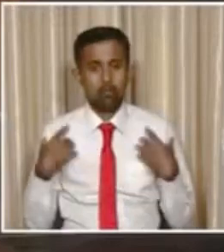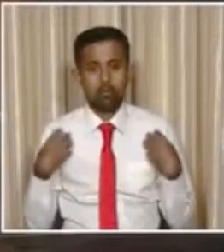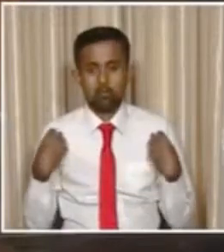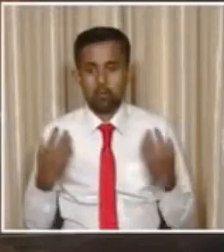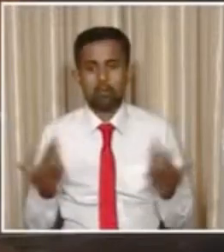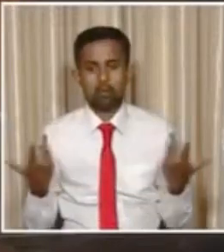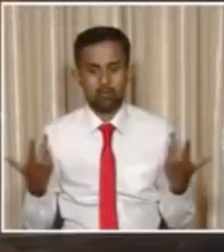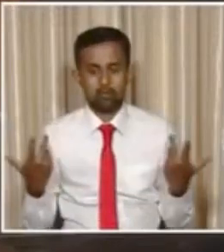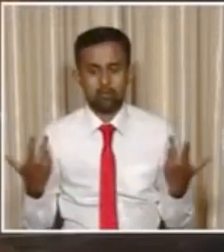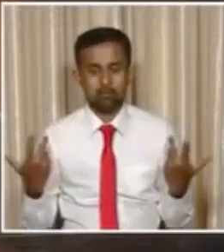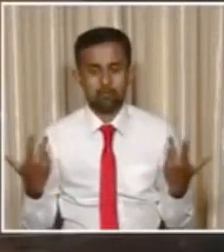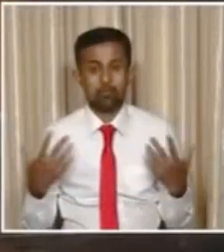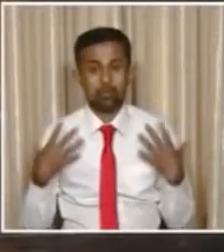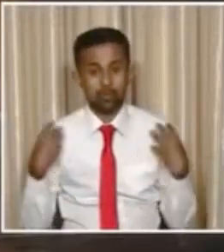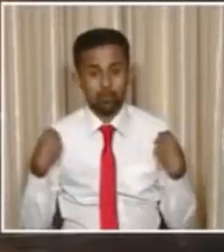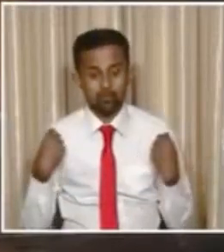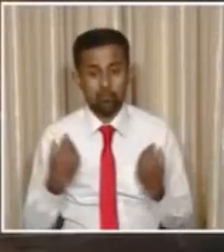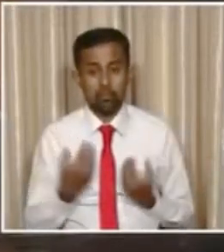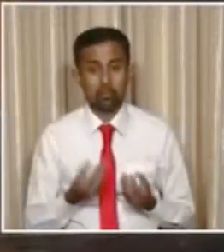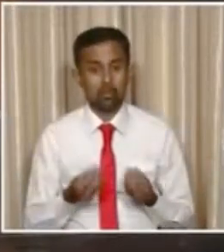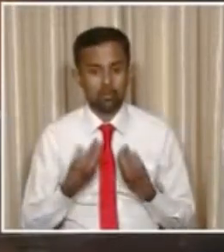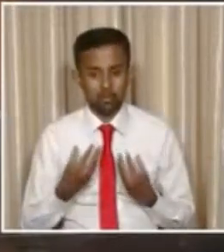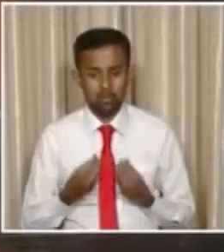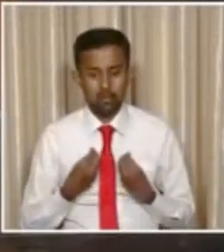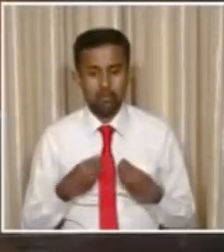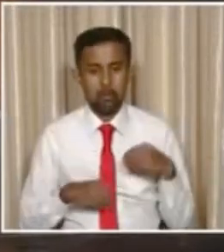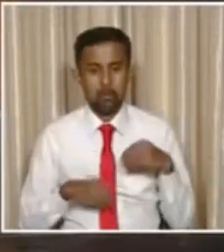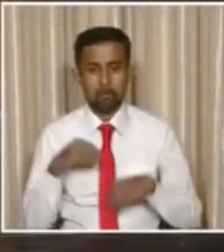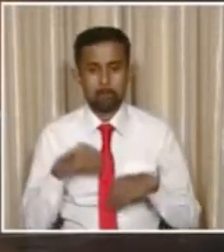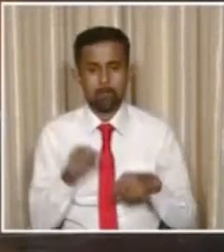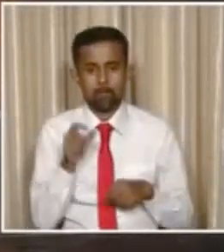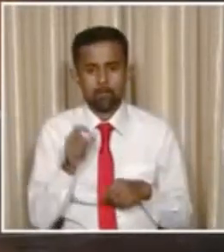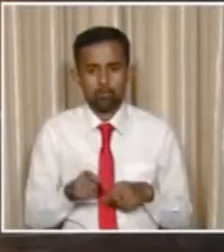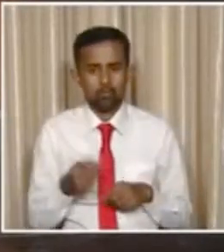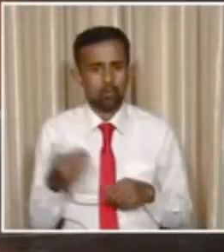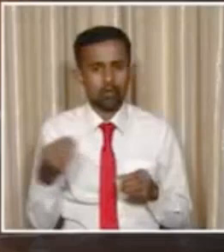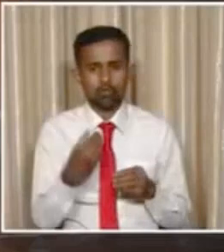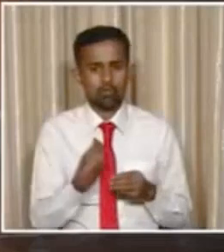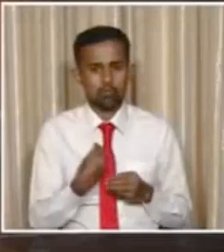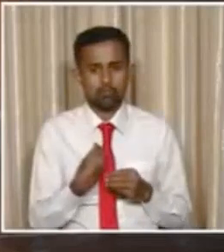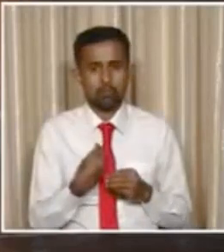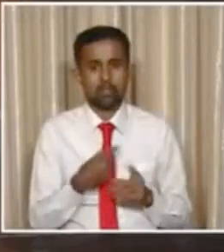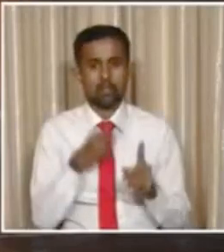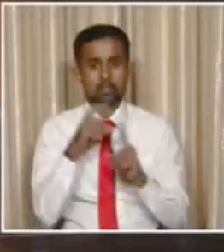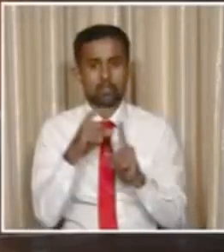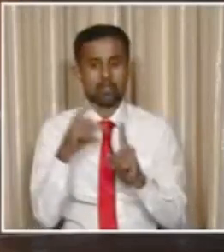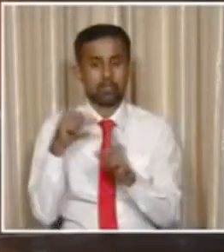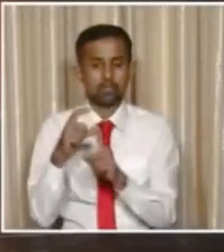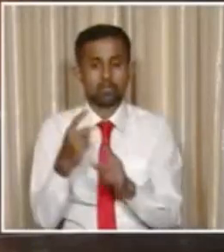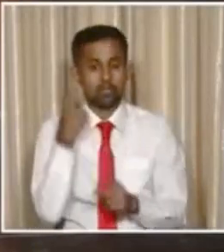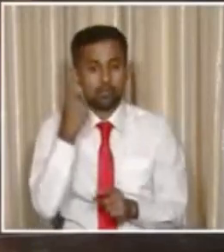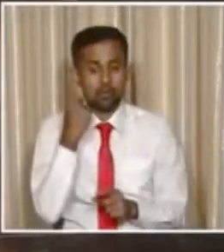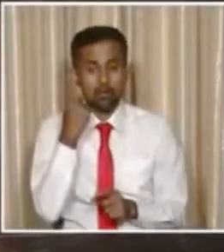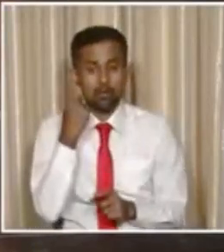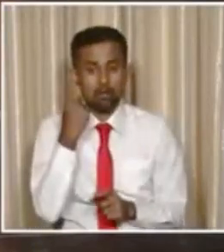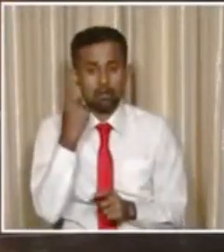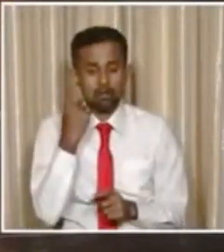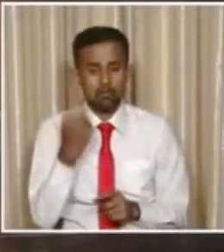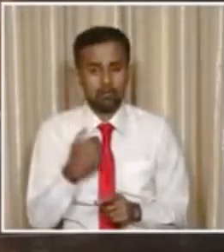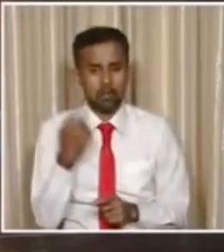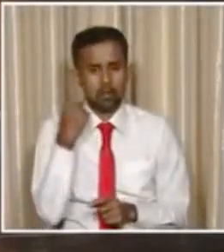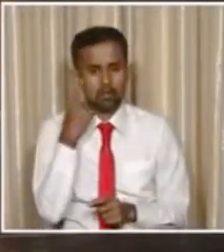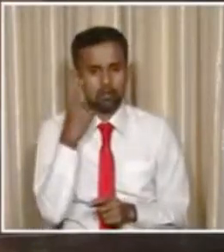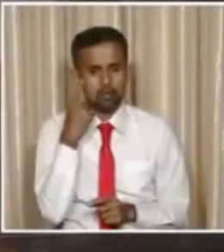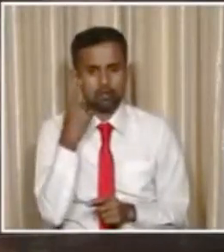තමයි ප්‍රශ්නේ ඒ රිසෝර්සස් වෙන් කිරීමේදී ඒවා දේශපාලනඥයන් හරහා කරන්නේ නැතුව දිස්ත්‍රික්ක මට්ටමේ දක්ෂතා තියෙන මං හිතන්නේ